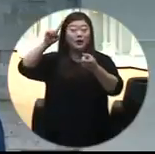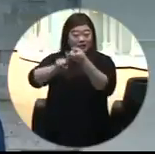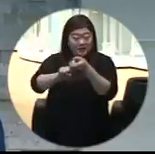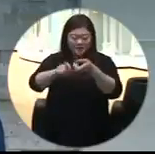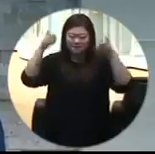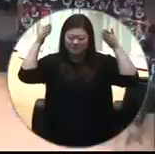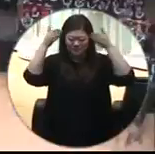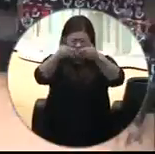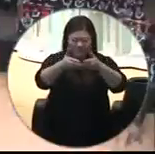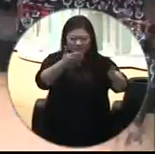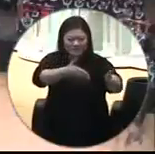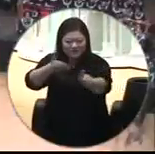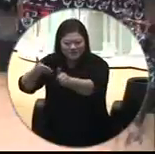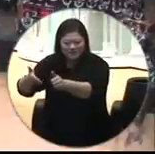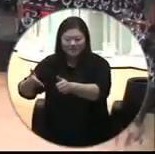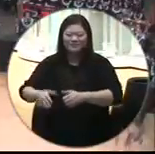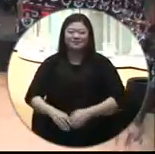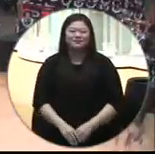맞춥시다.